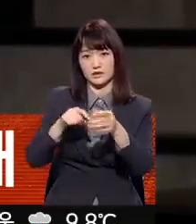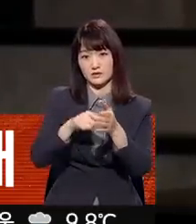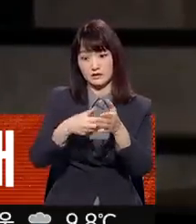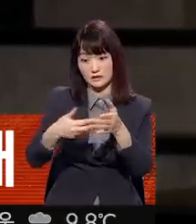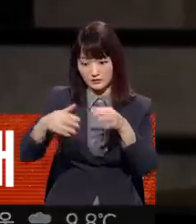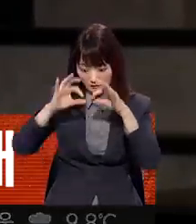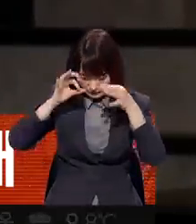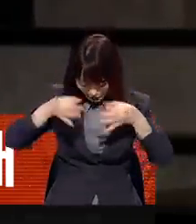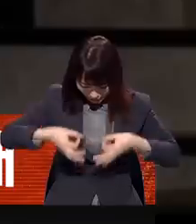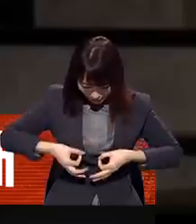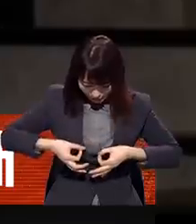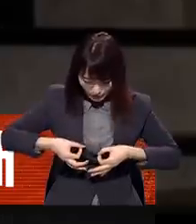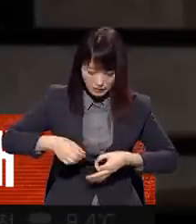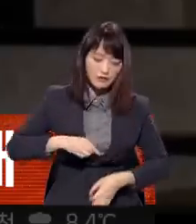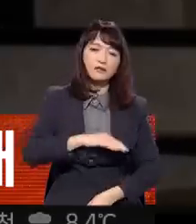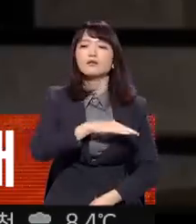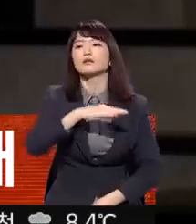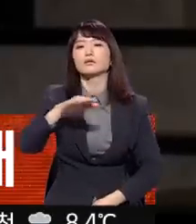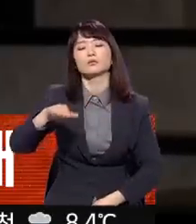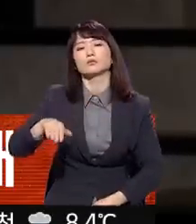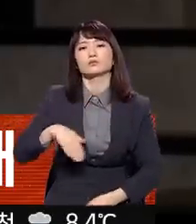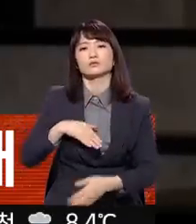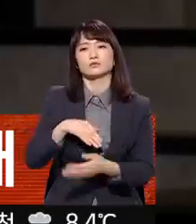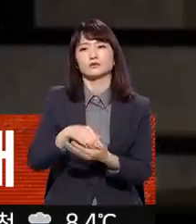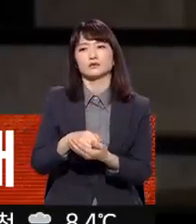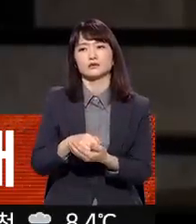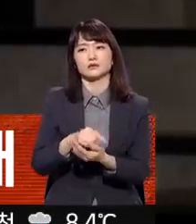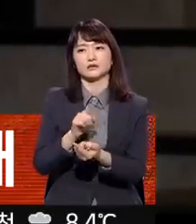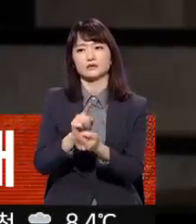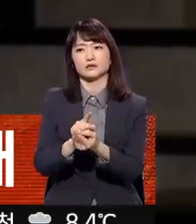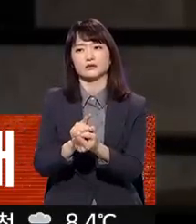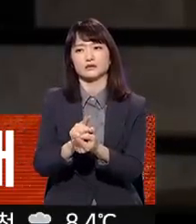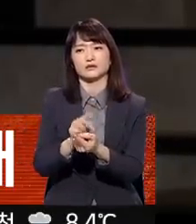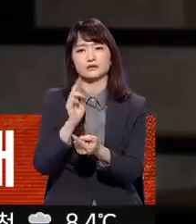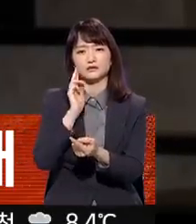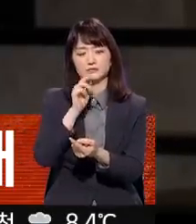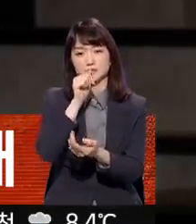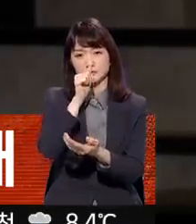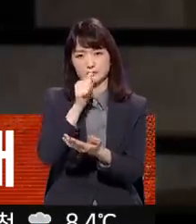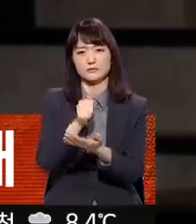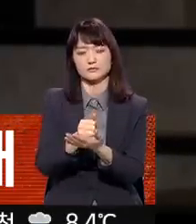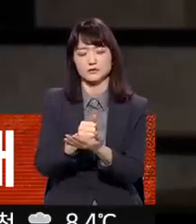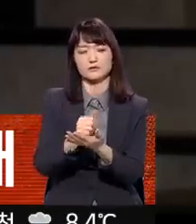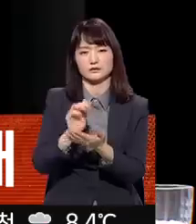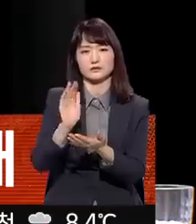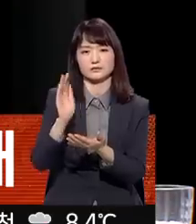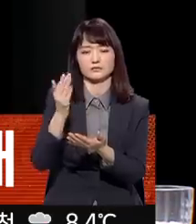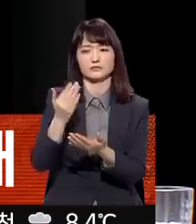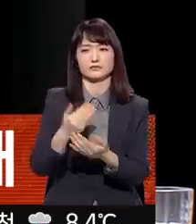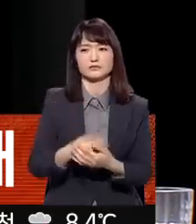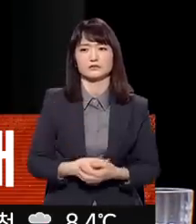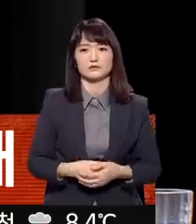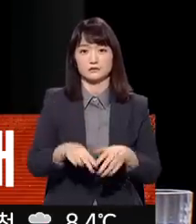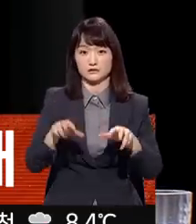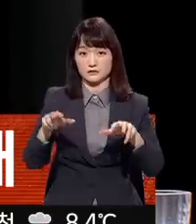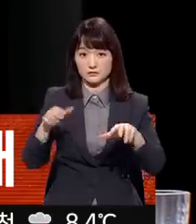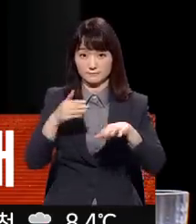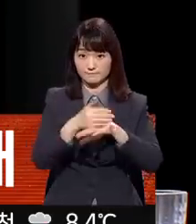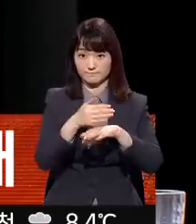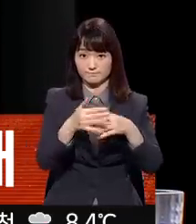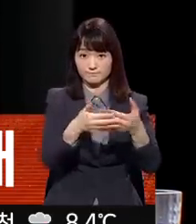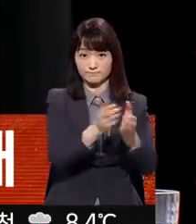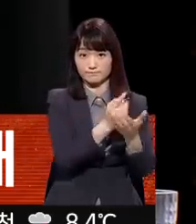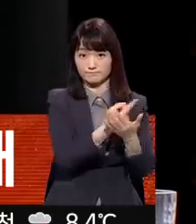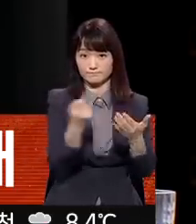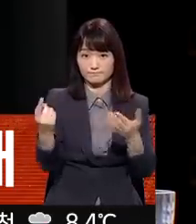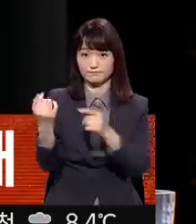아 우리가 당한 것이 심각한 범죄구나 라는 생각을 했을 것 같습니다. 자 하지만 늦게라도 지금이라도 거기서 빠져나온